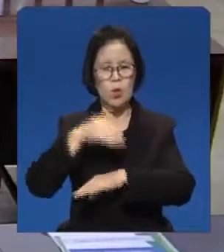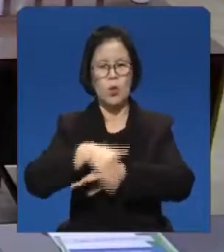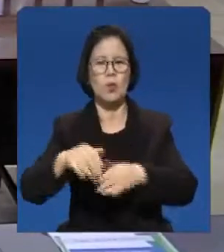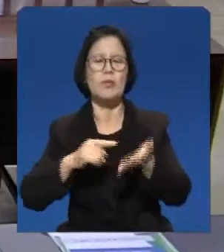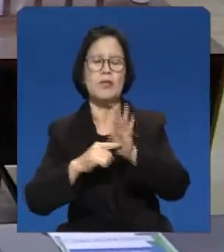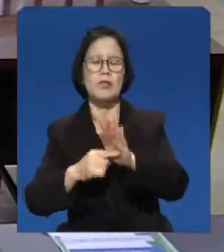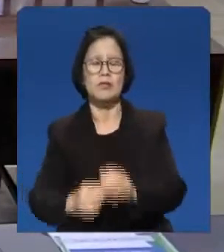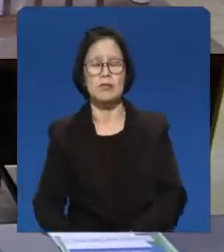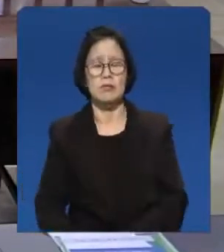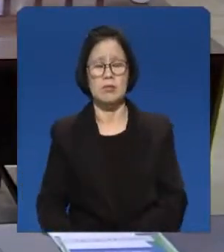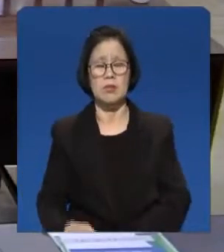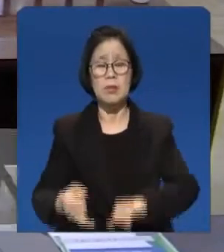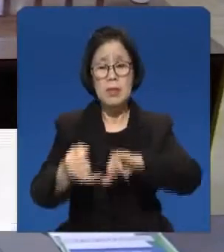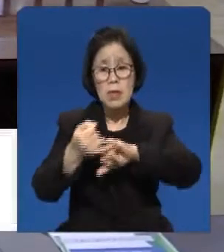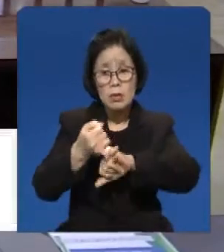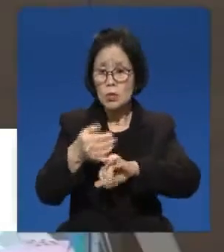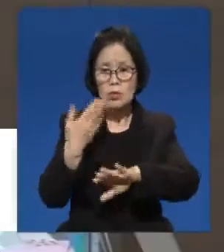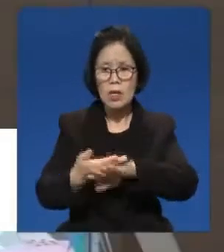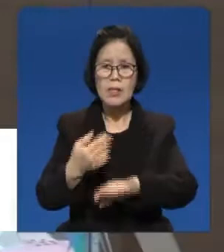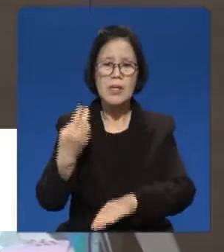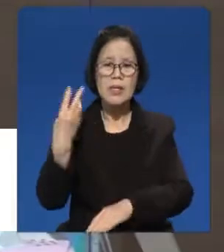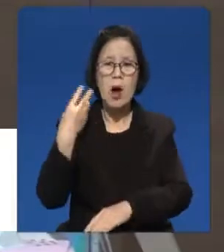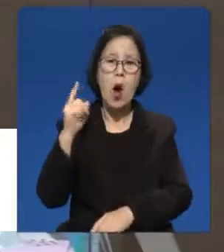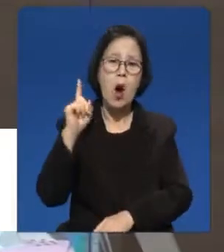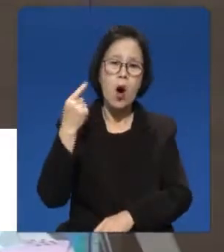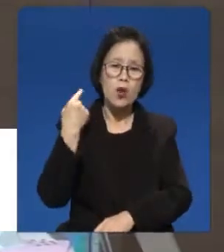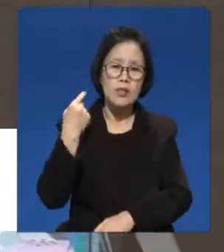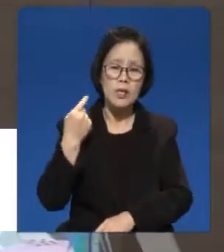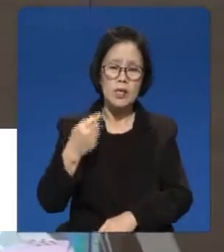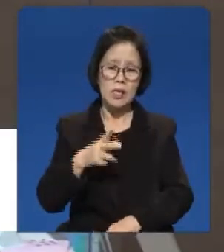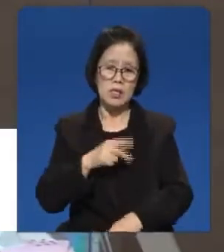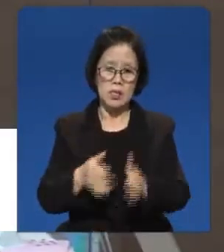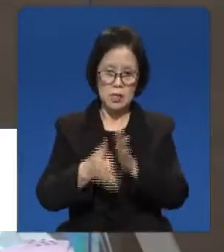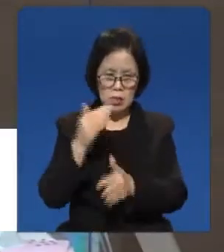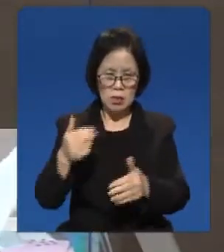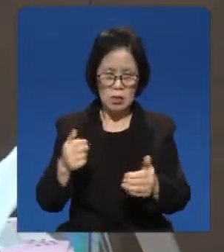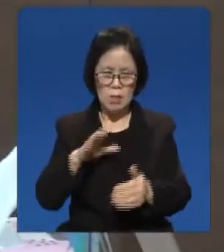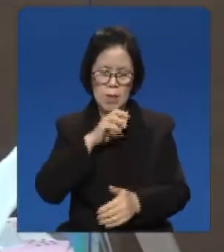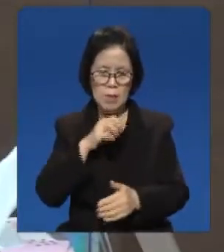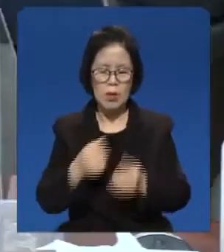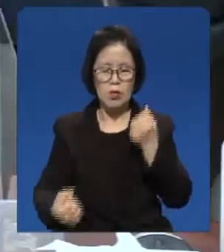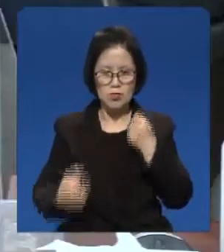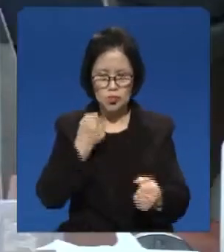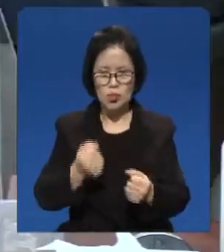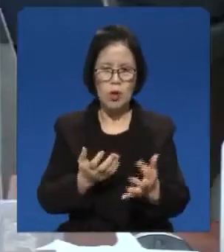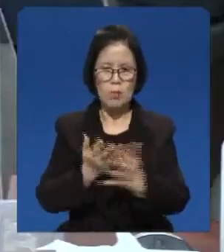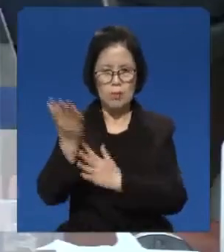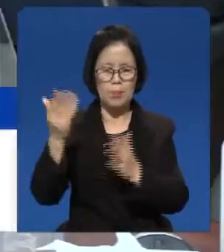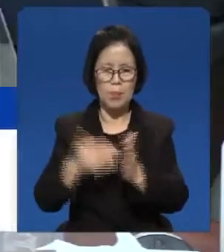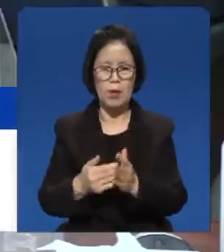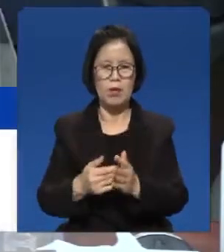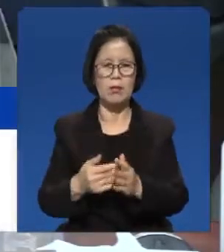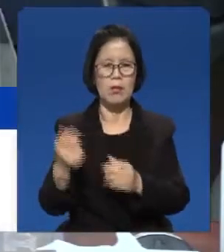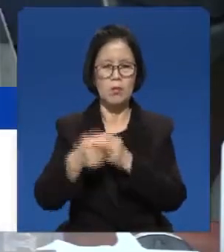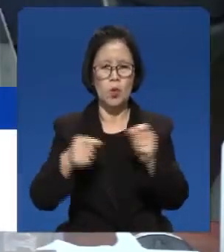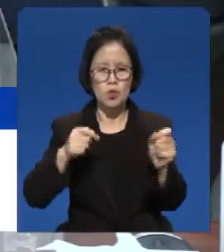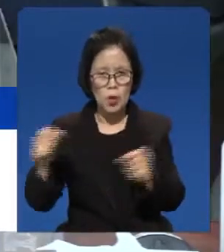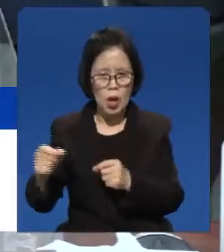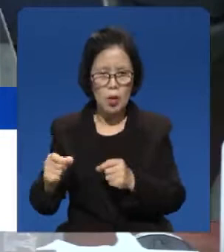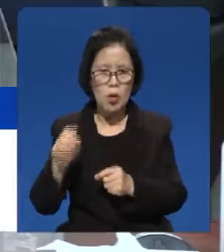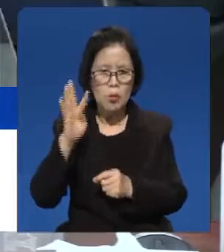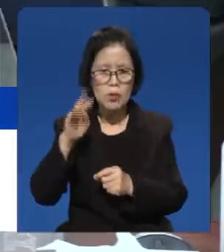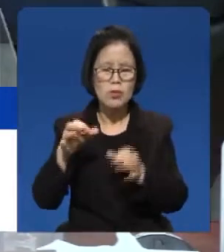하지만 약속과 달리 3일 뒤인 어제 일부 시의원의 반발에도 원안을 통과시켰습니다. 보류를 하고 지금 단 며칠